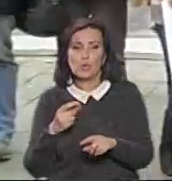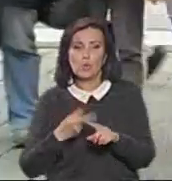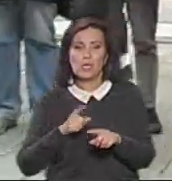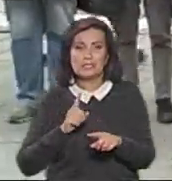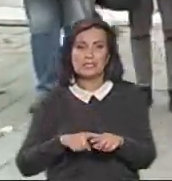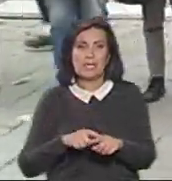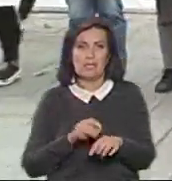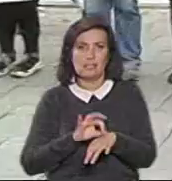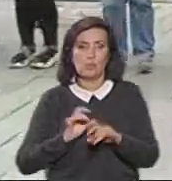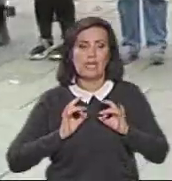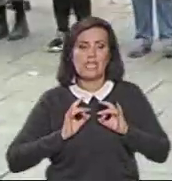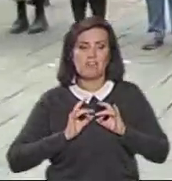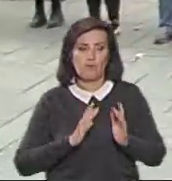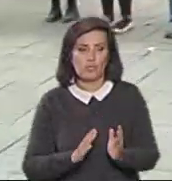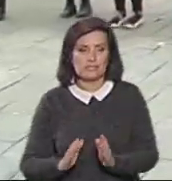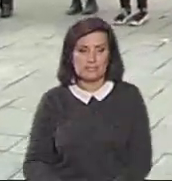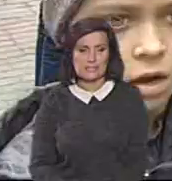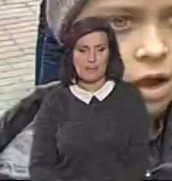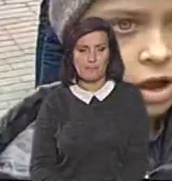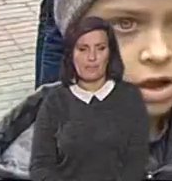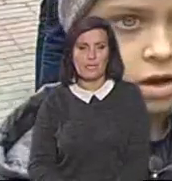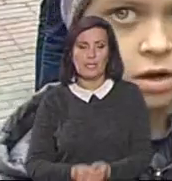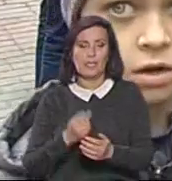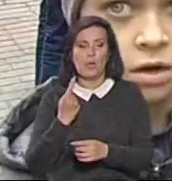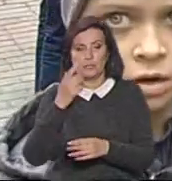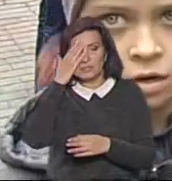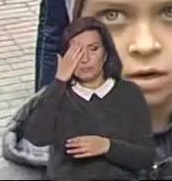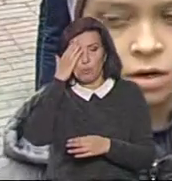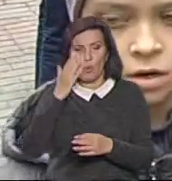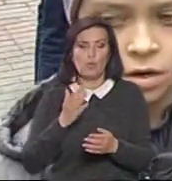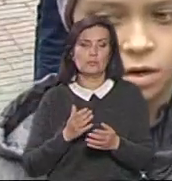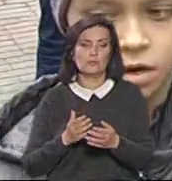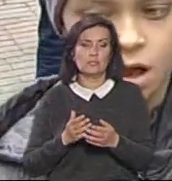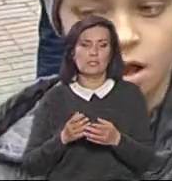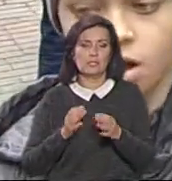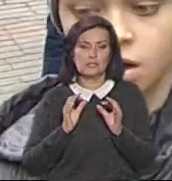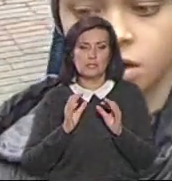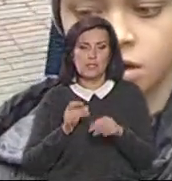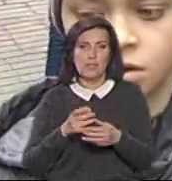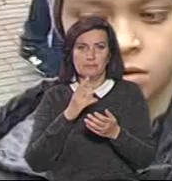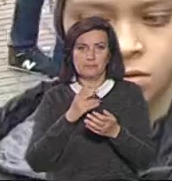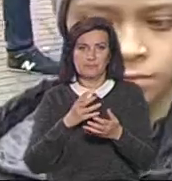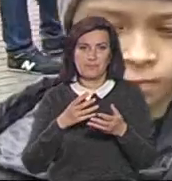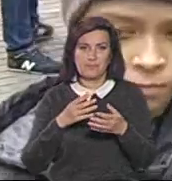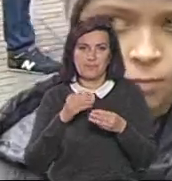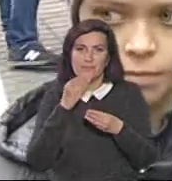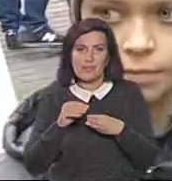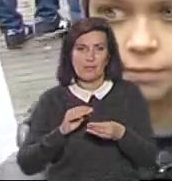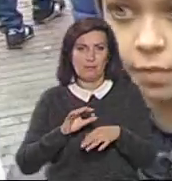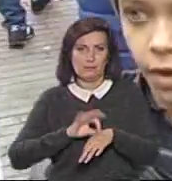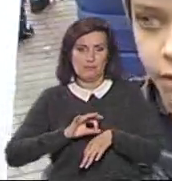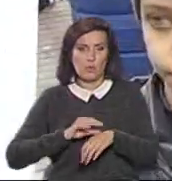недуги нервової системи. Є тільки один спосіб пригніти справді ознаки хвороби.